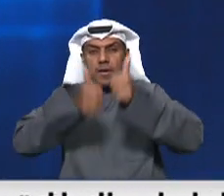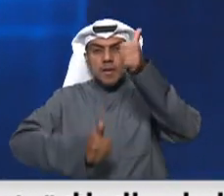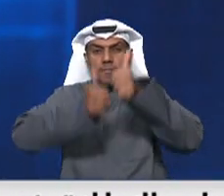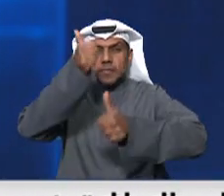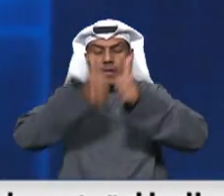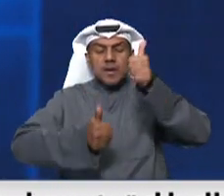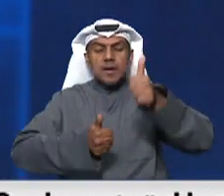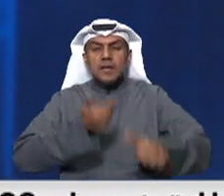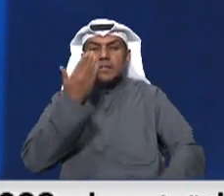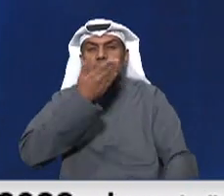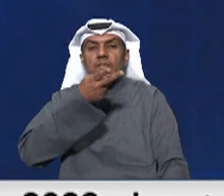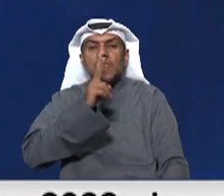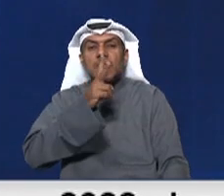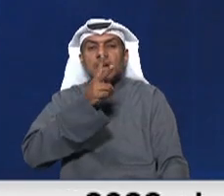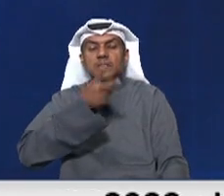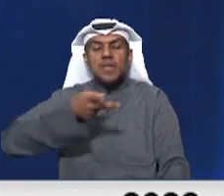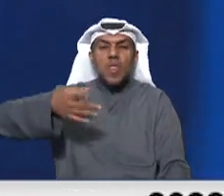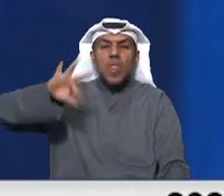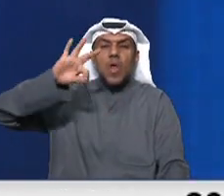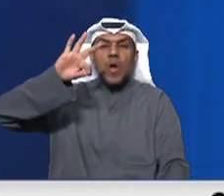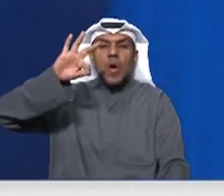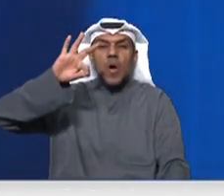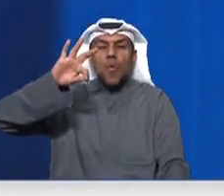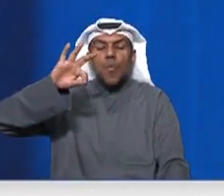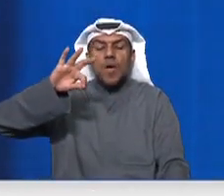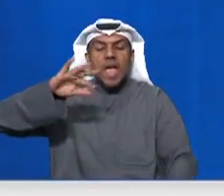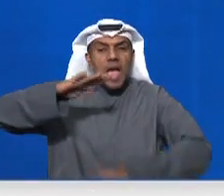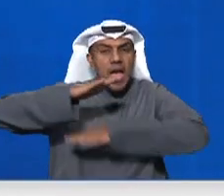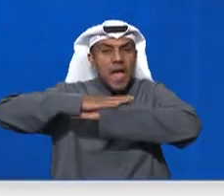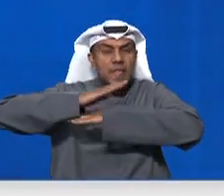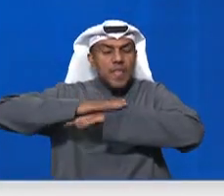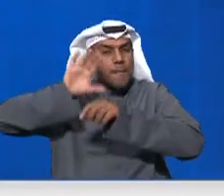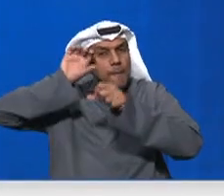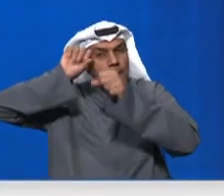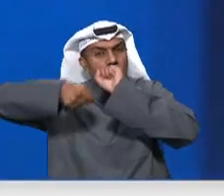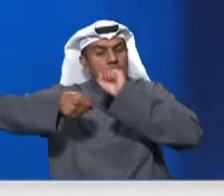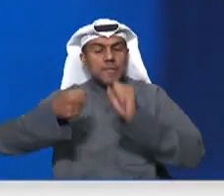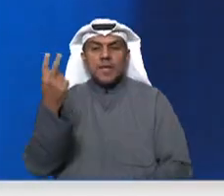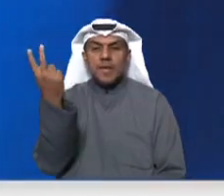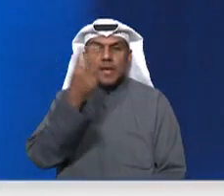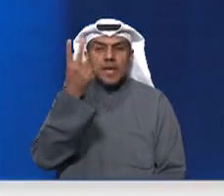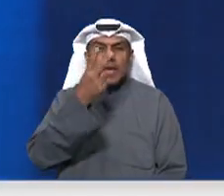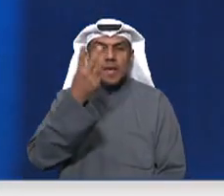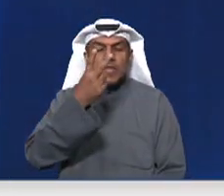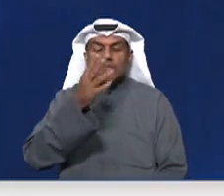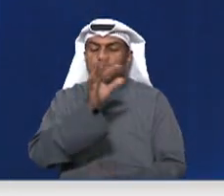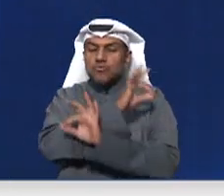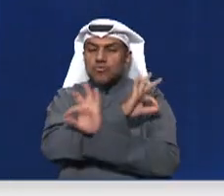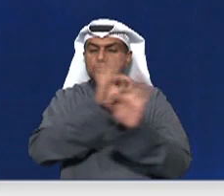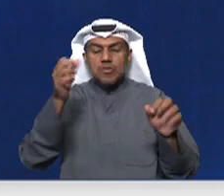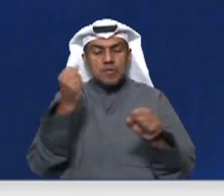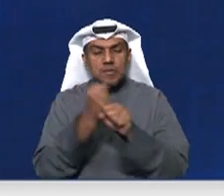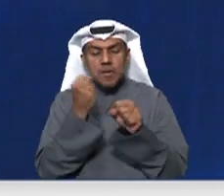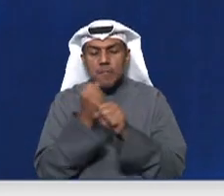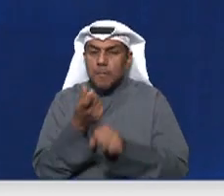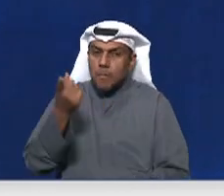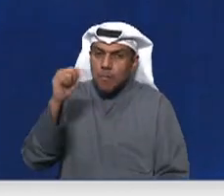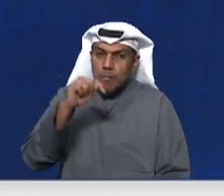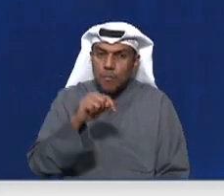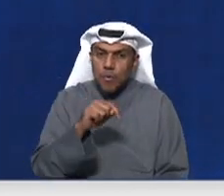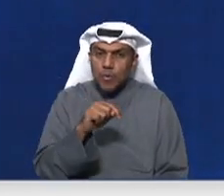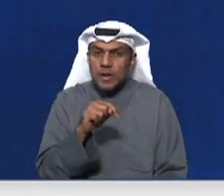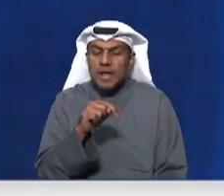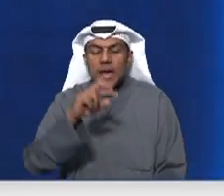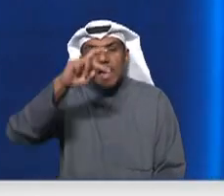الثاني عشر بقسميه العلمي والأدبي والمقرر لهم أداء اختبارات نهاية الفترة الدراسية الأولى صباح